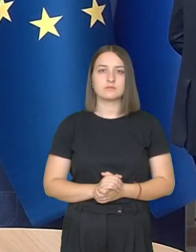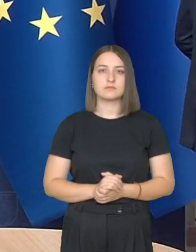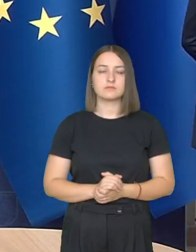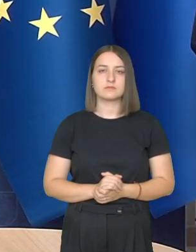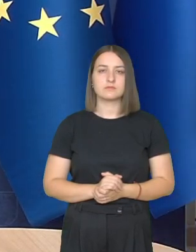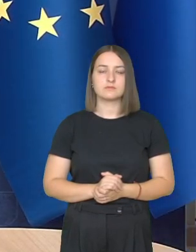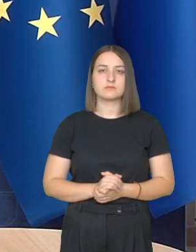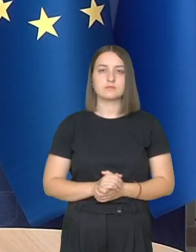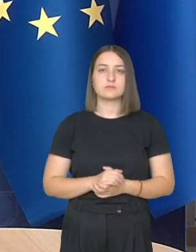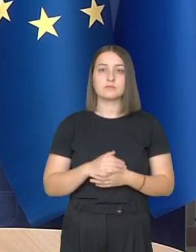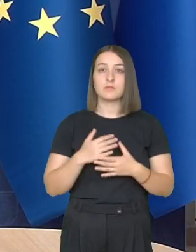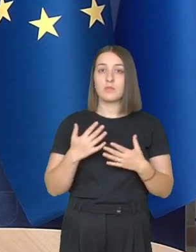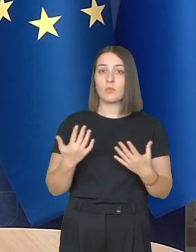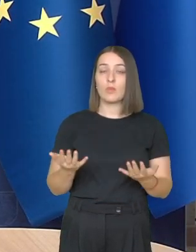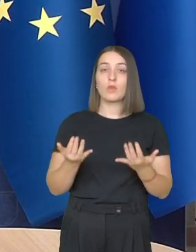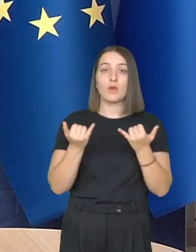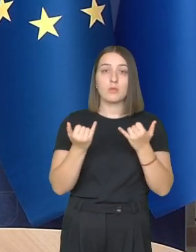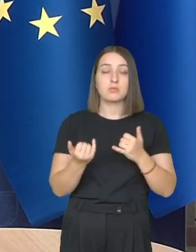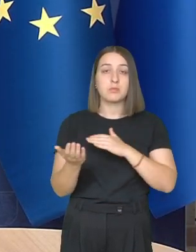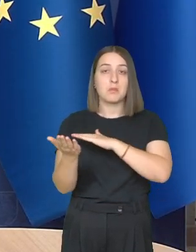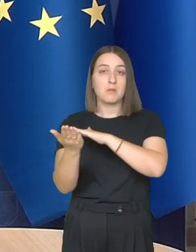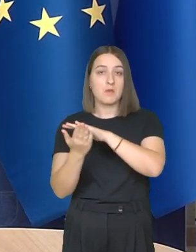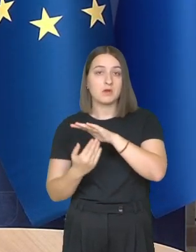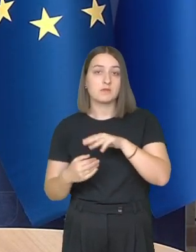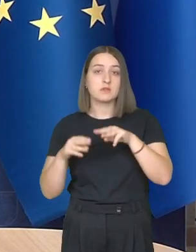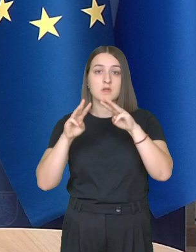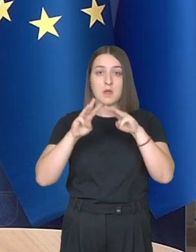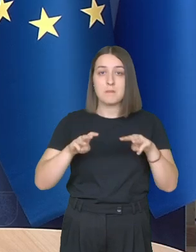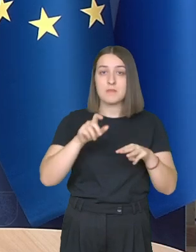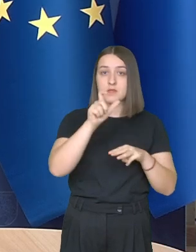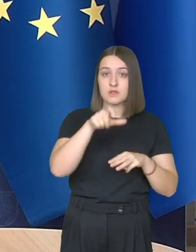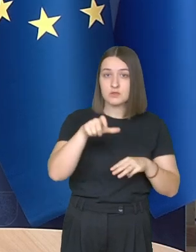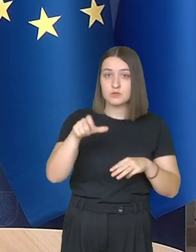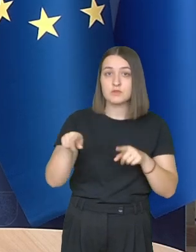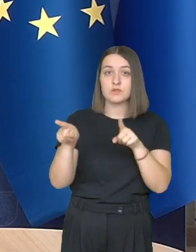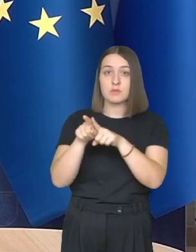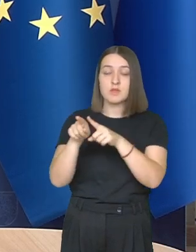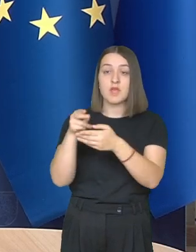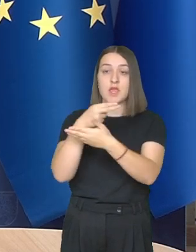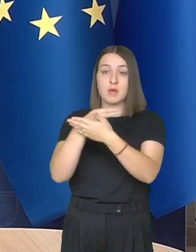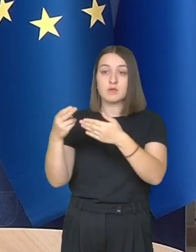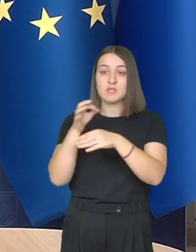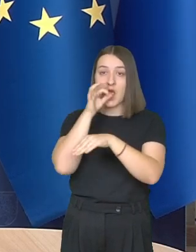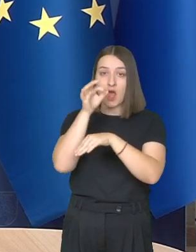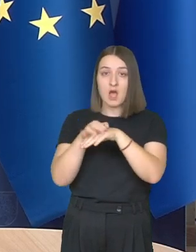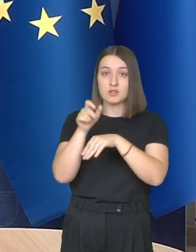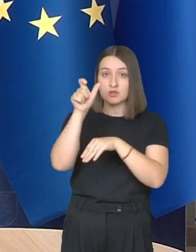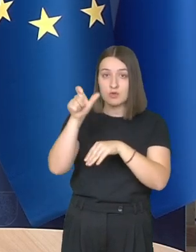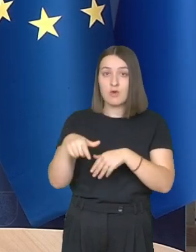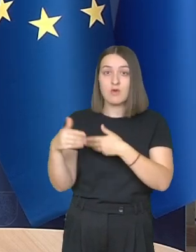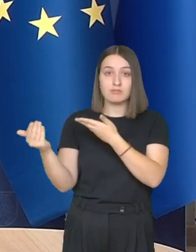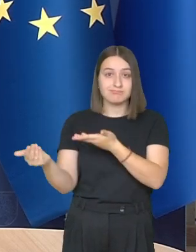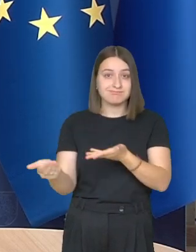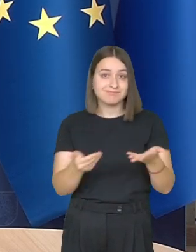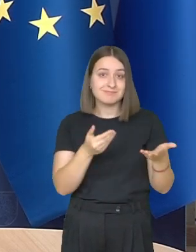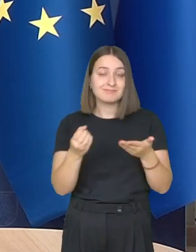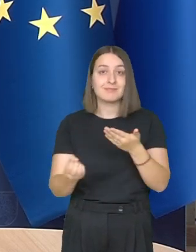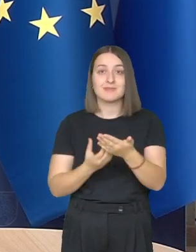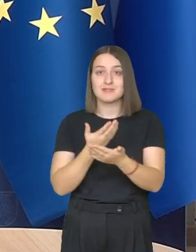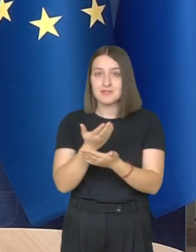na o dabar pakviesime ministrus ir northrop graman atstovą prie mikrofono trumpiems